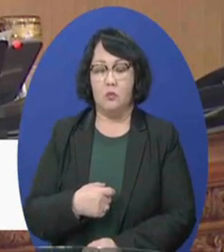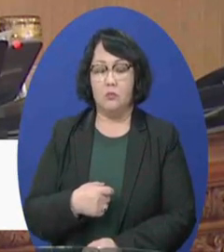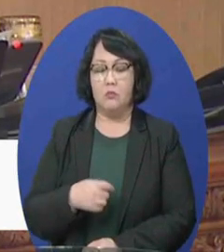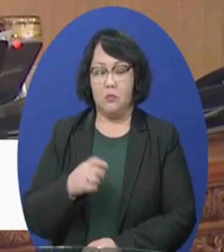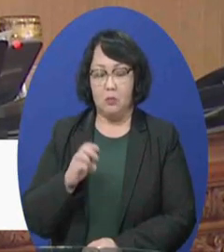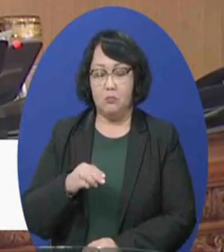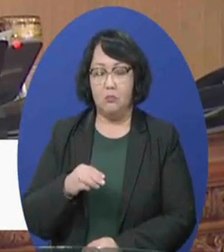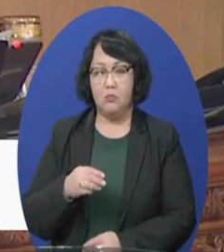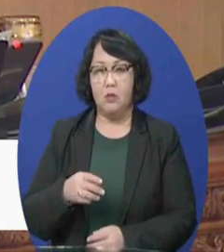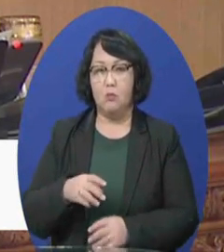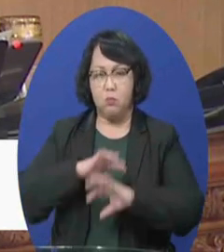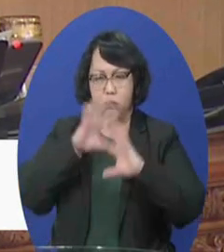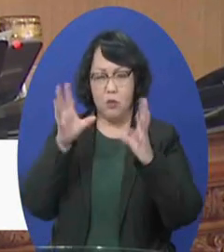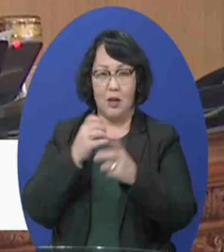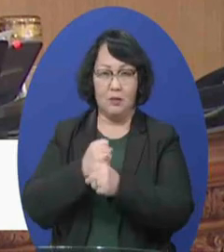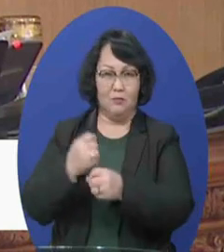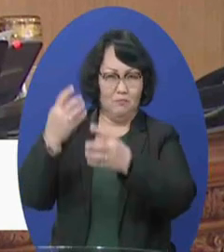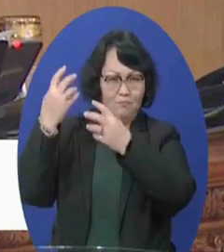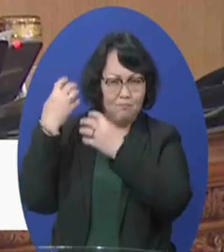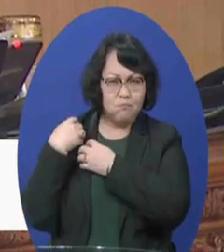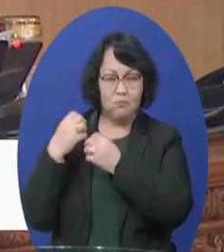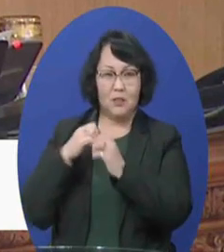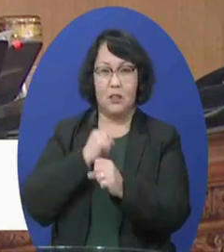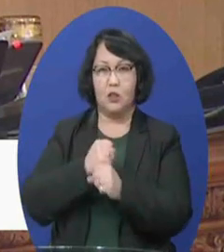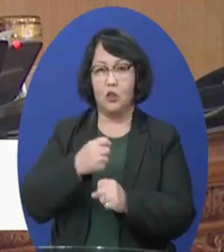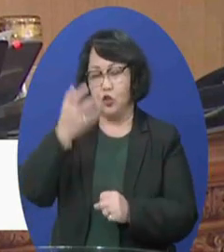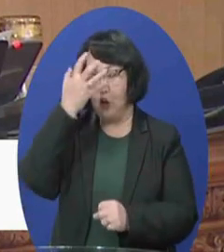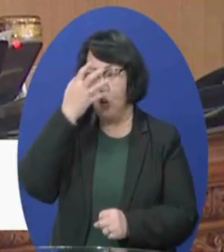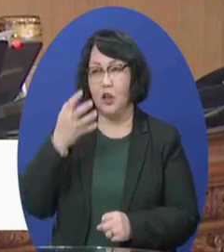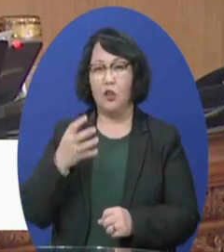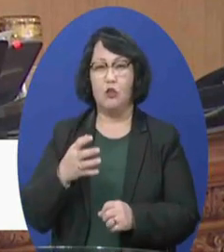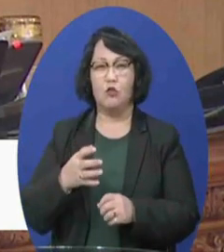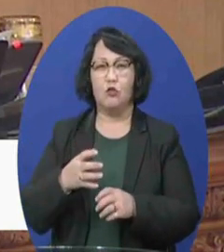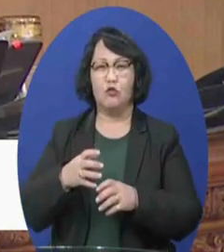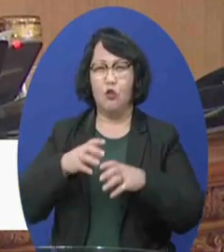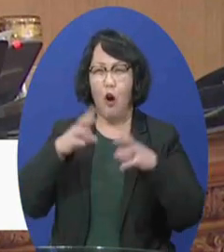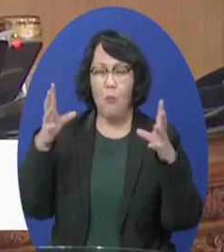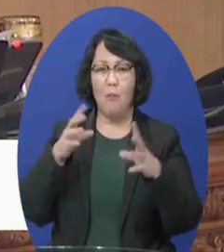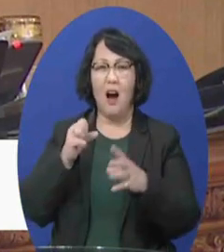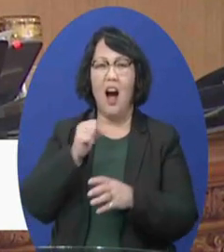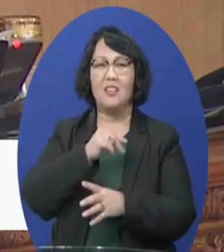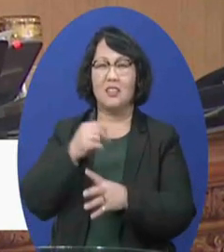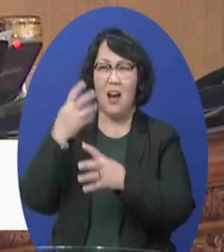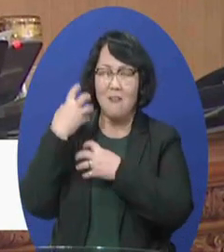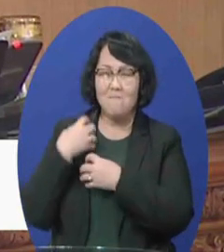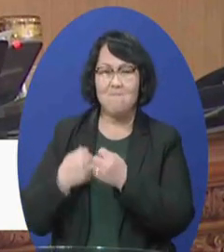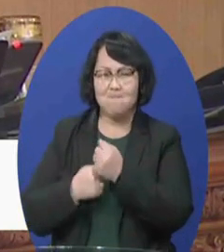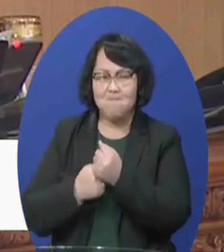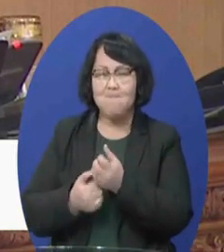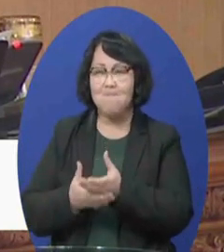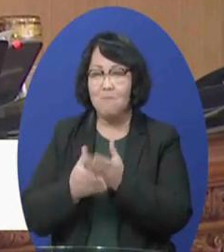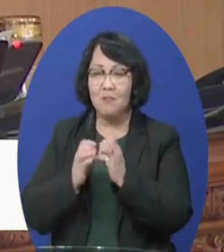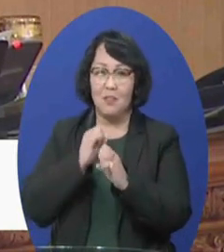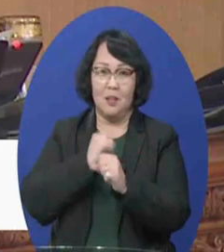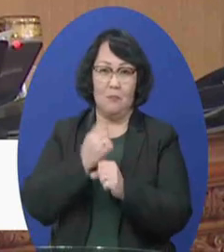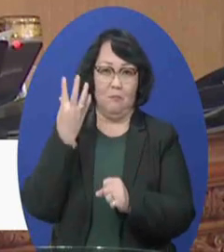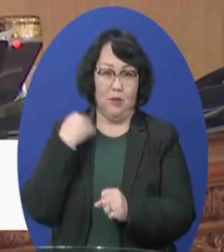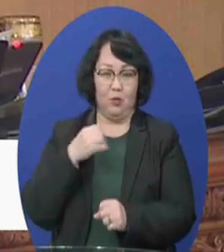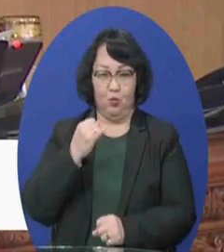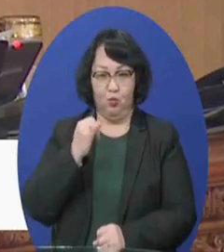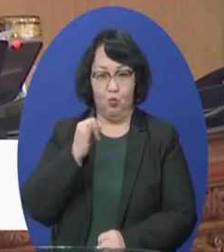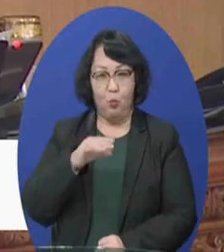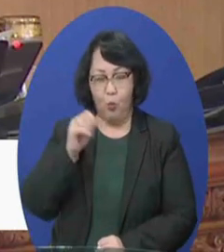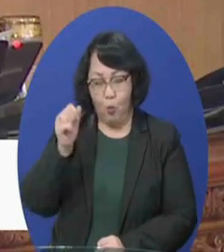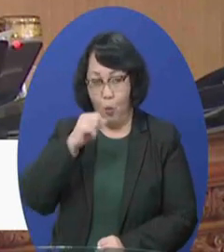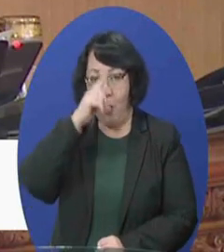бас нуруундаа өрч төрийн нүсэр ачааны буглах зүтгэж байсан хүнийхээ хувьд ч би өмийг ухаарч ойлгож